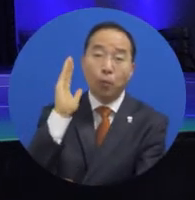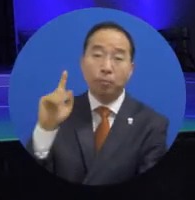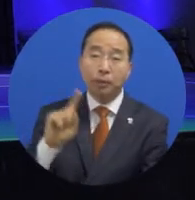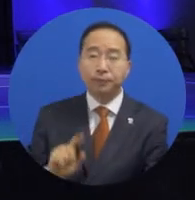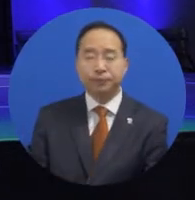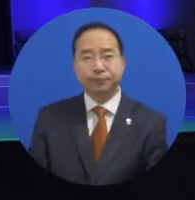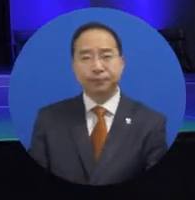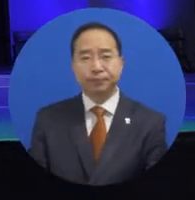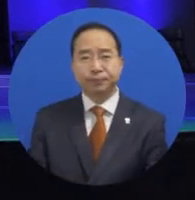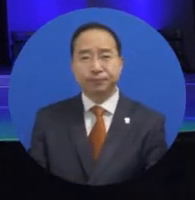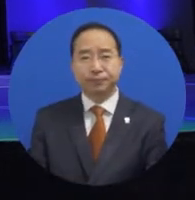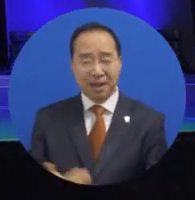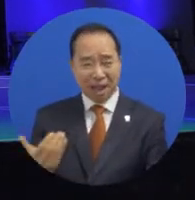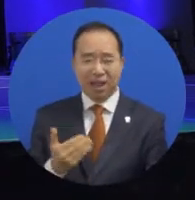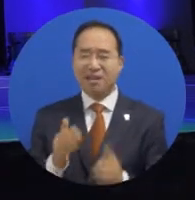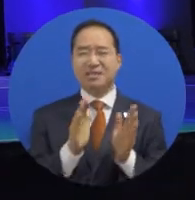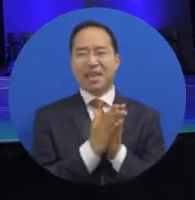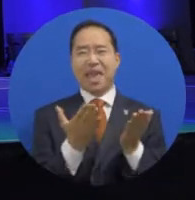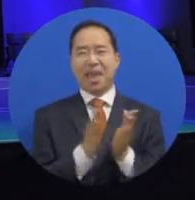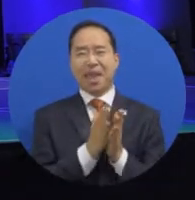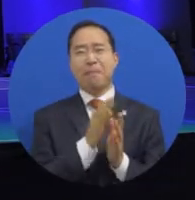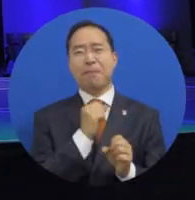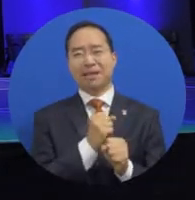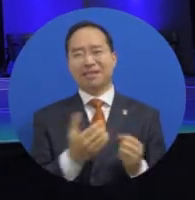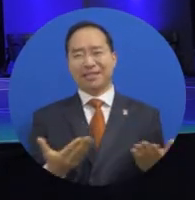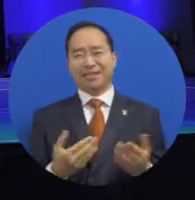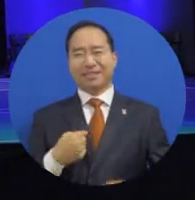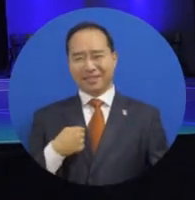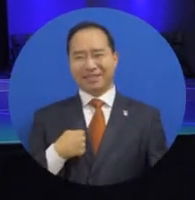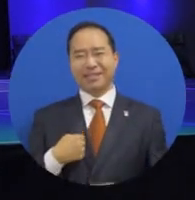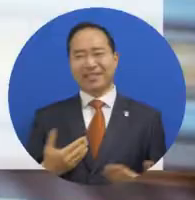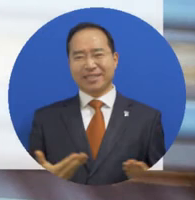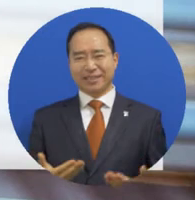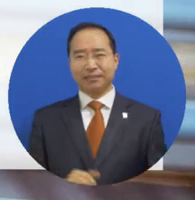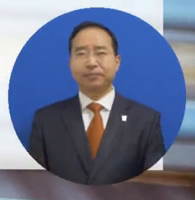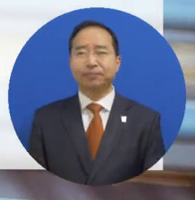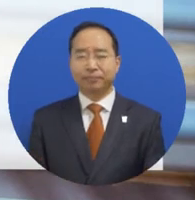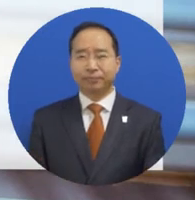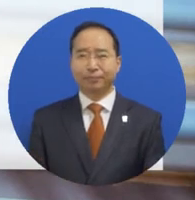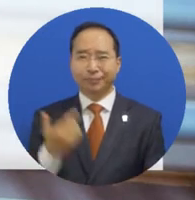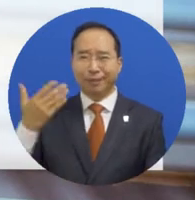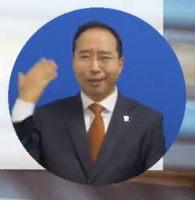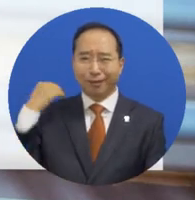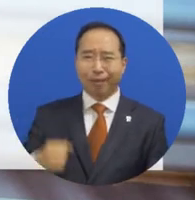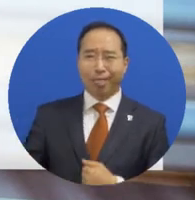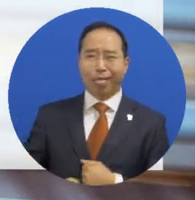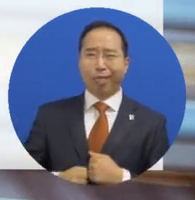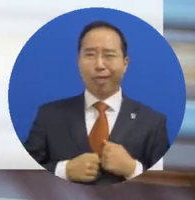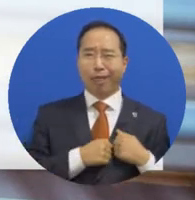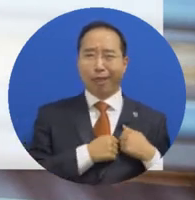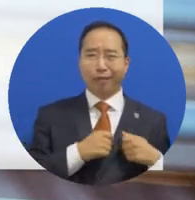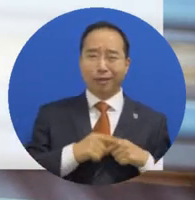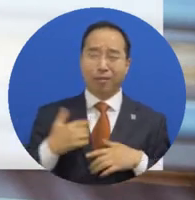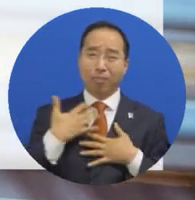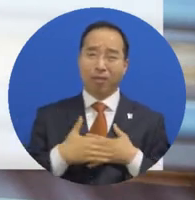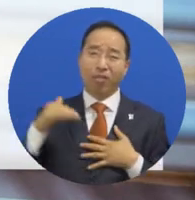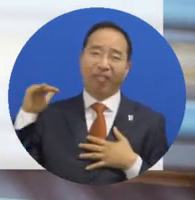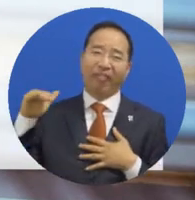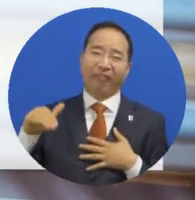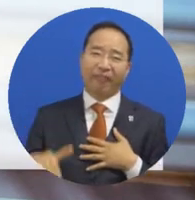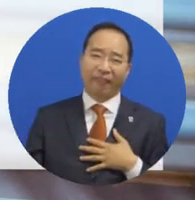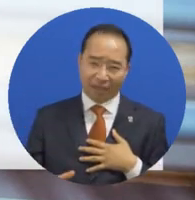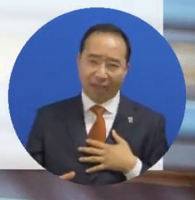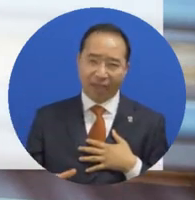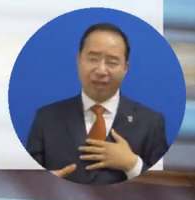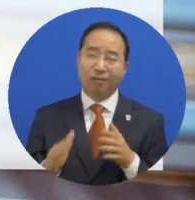얘기는요. 저는 아까 책을 만드는 에디터라고 말씀드렸잖아요. 게으름뱅이였다가 굉장히 저질 체력의